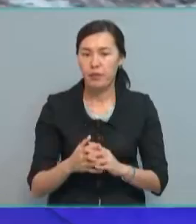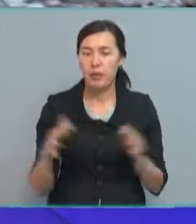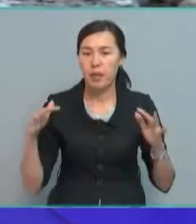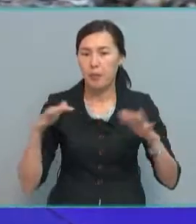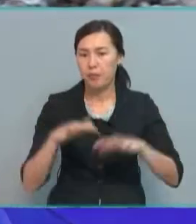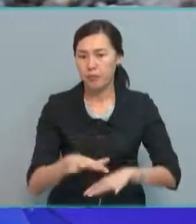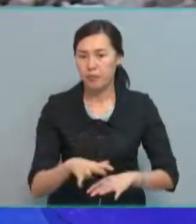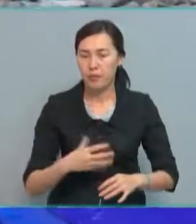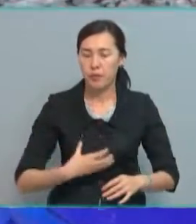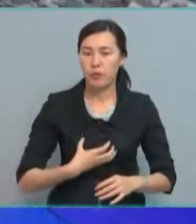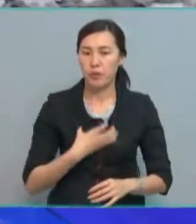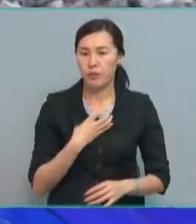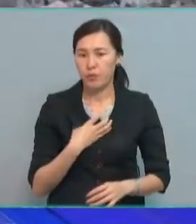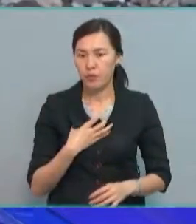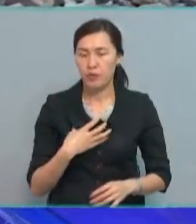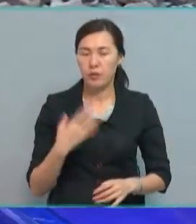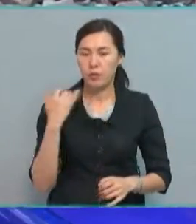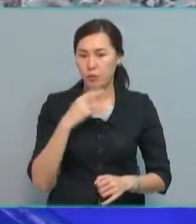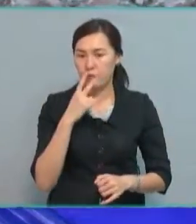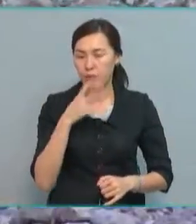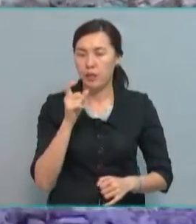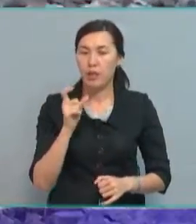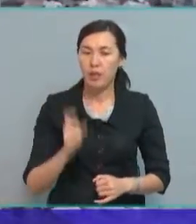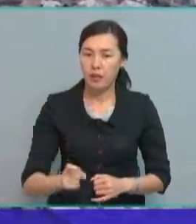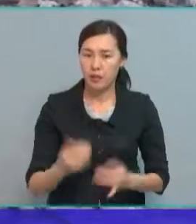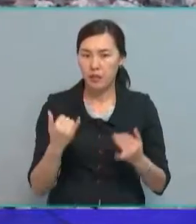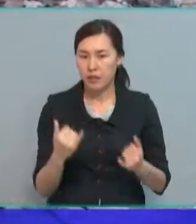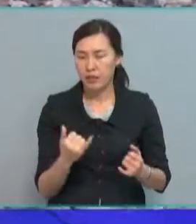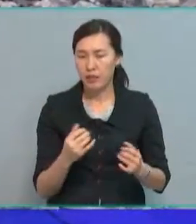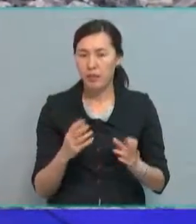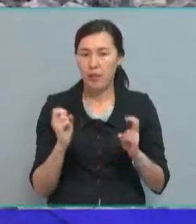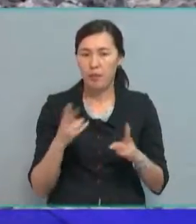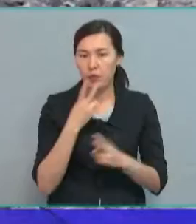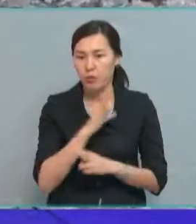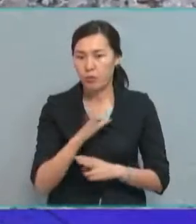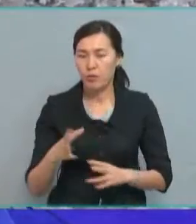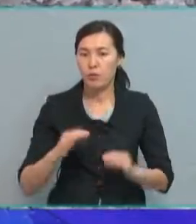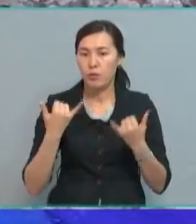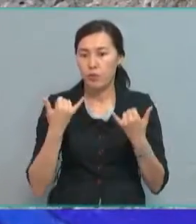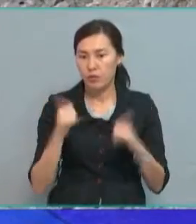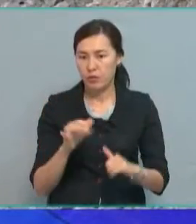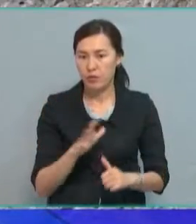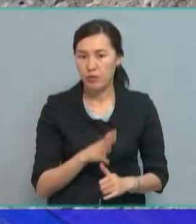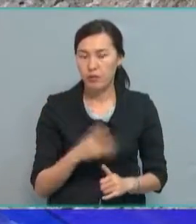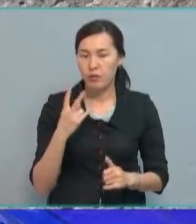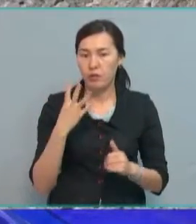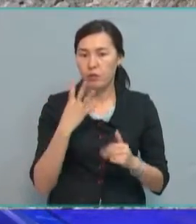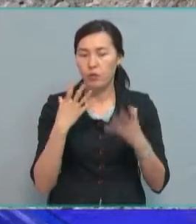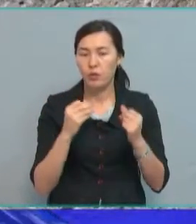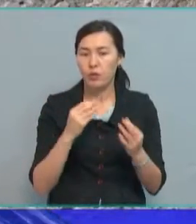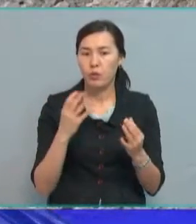қалды. Қорққанға қос көрінеді. Талайды көрген тұрғындар дәл мұндайды көрмеппіз деп таң қалуда. Төрт күннен